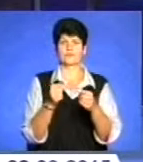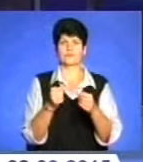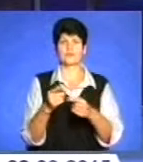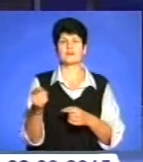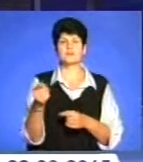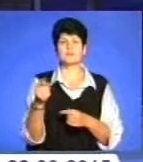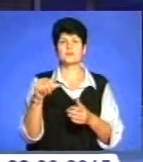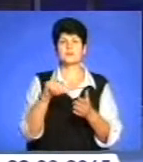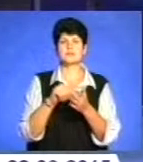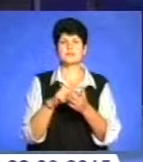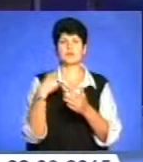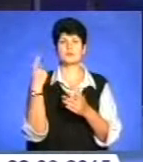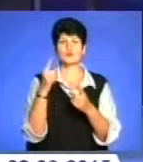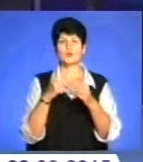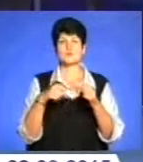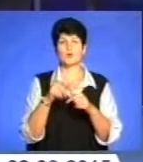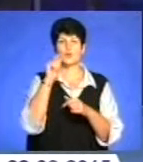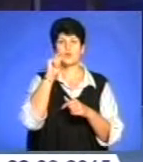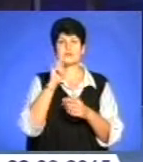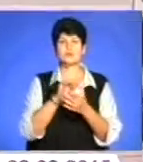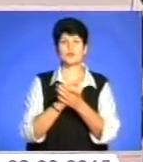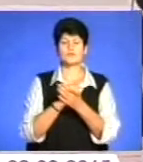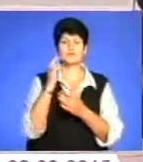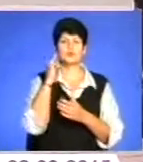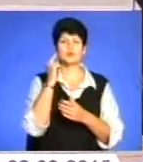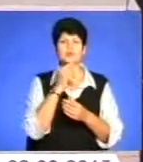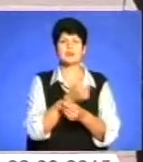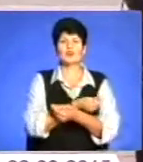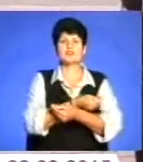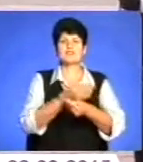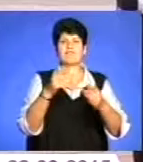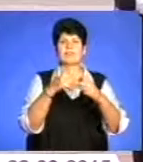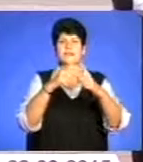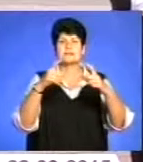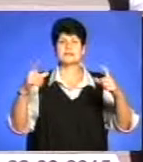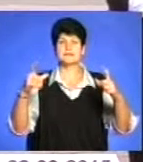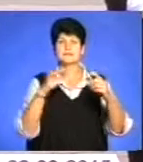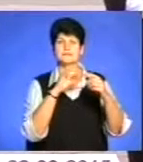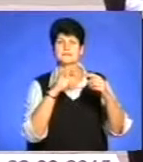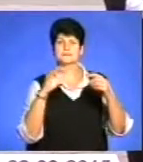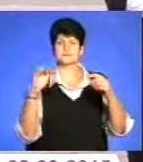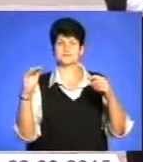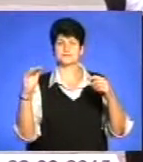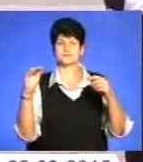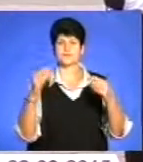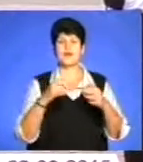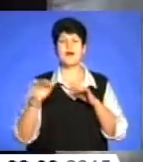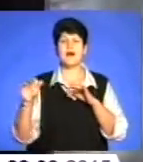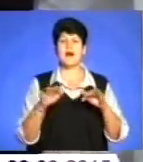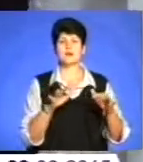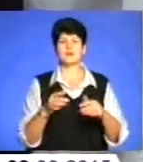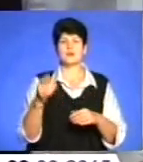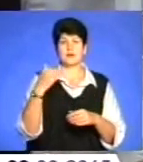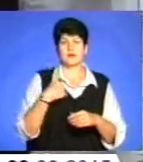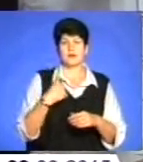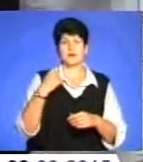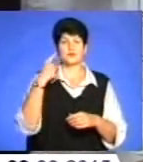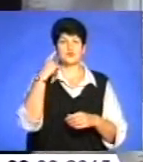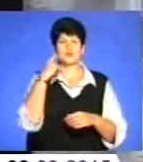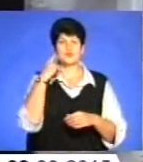У Тернополі члени обласної організації «Українське товариство глухих» роздавали листівки із алфавітом дактиля. Акцію «Я чую серцем» приурочили